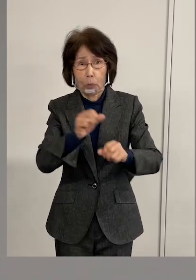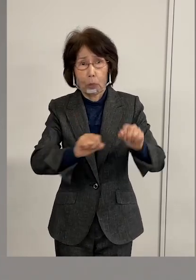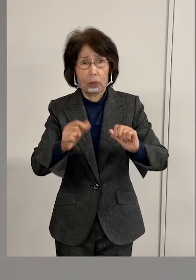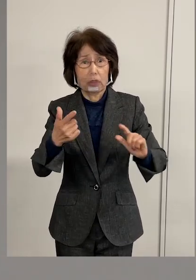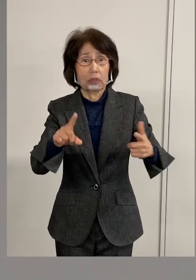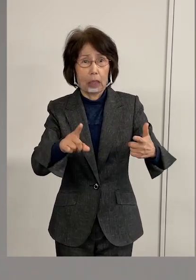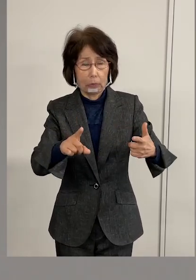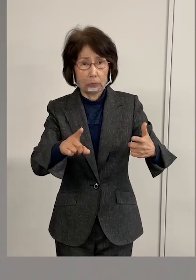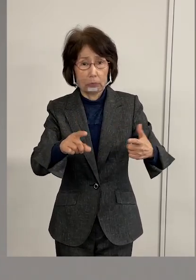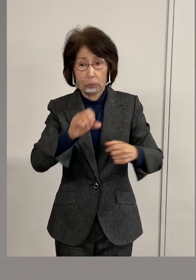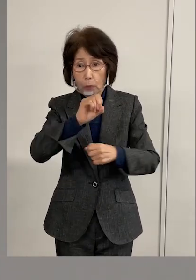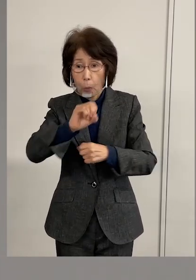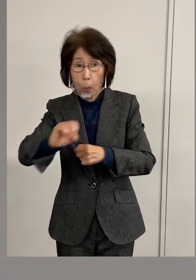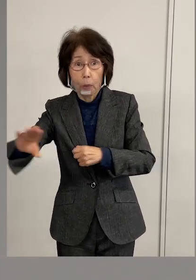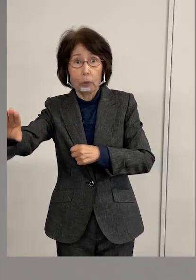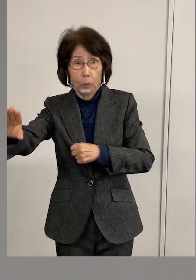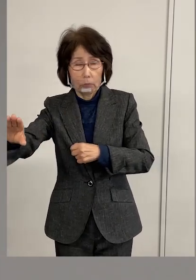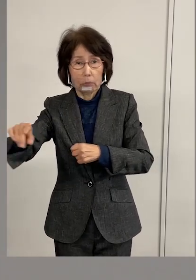ミクロンはやっぱり